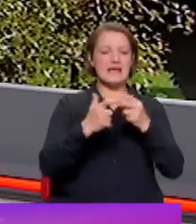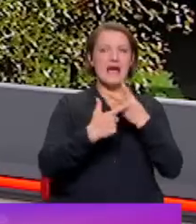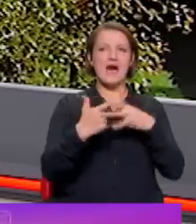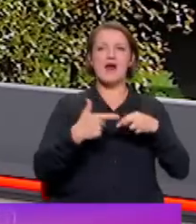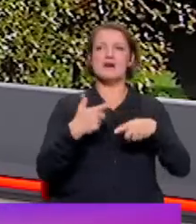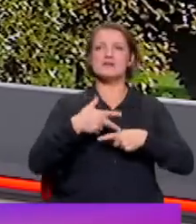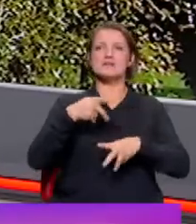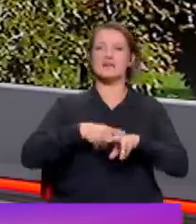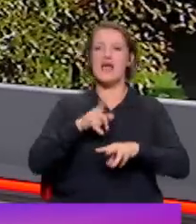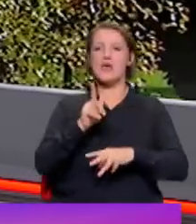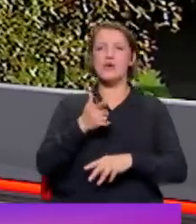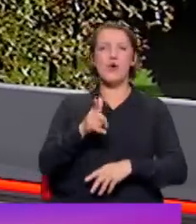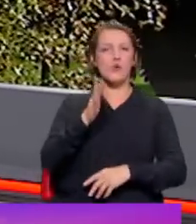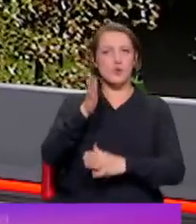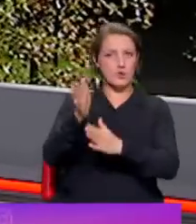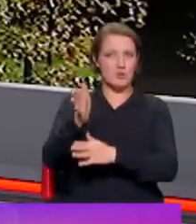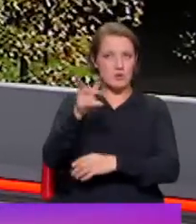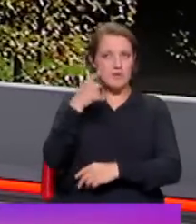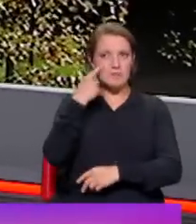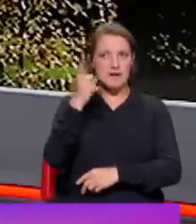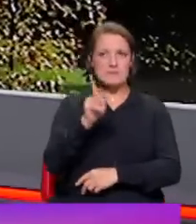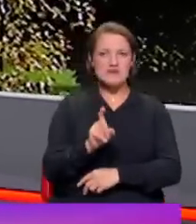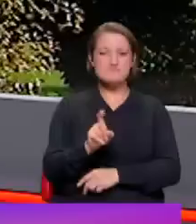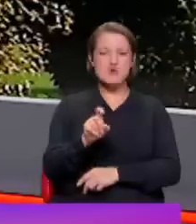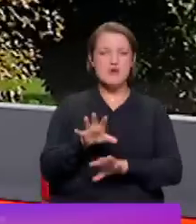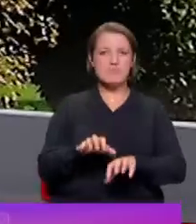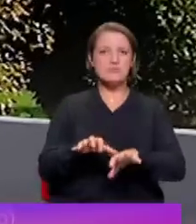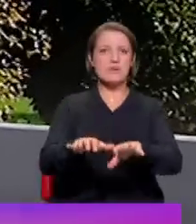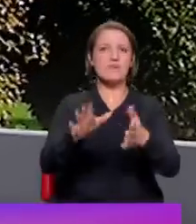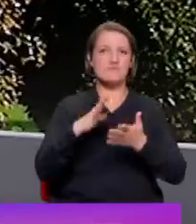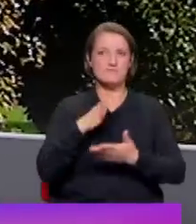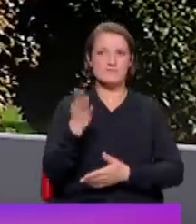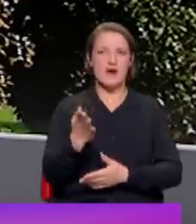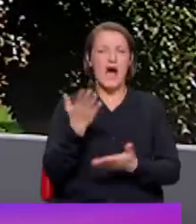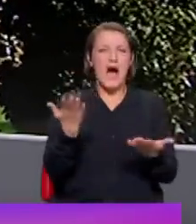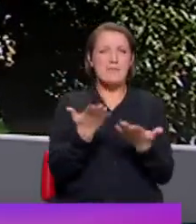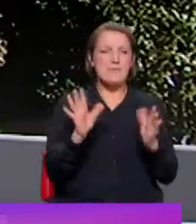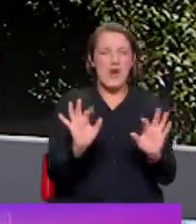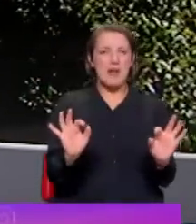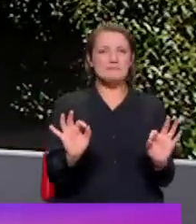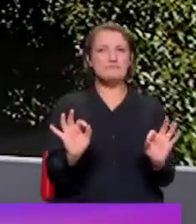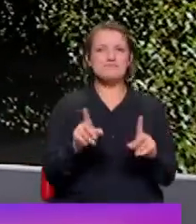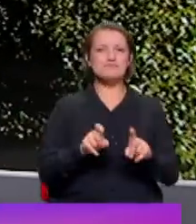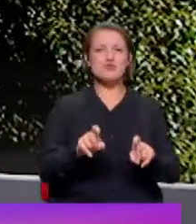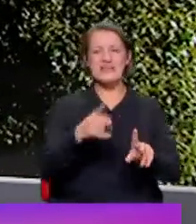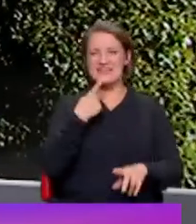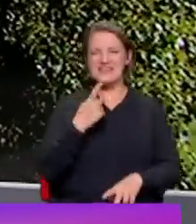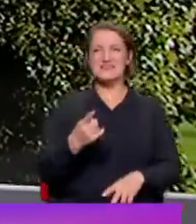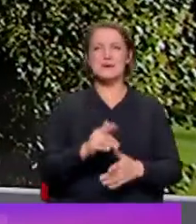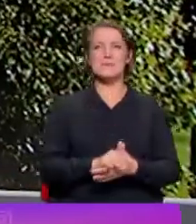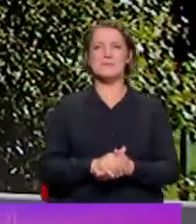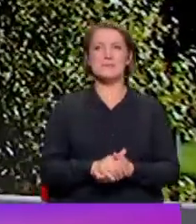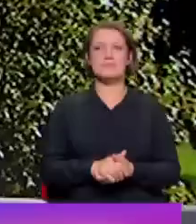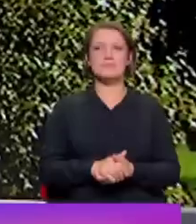götüreceğim eee bir böcek baskını var ama böyle hani böcek deyince